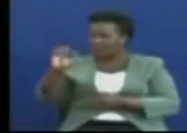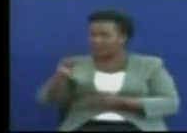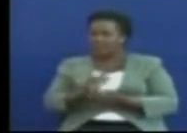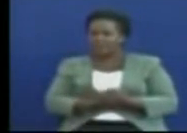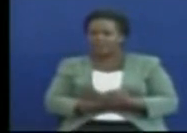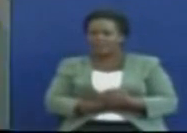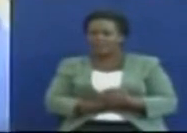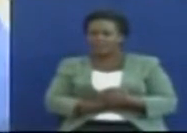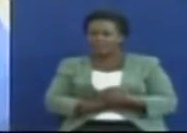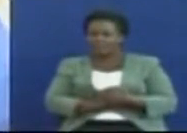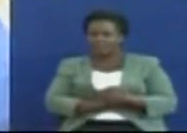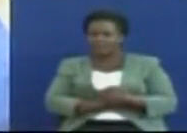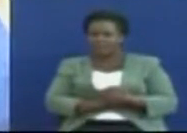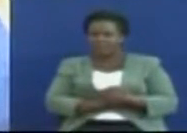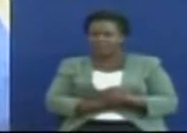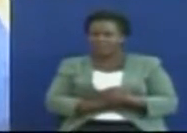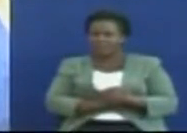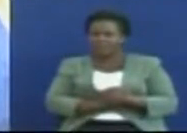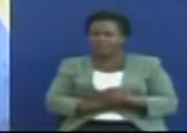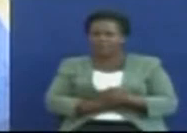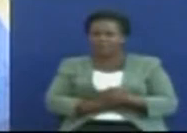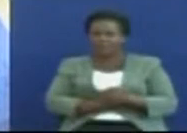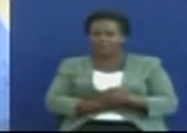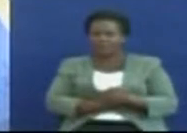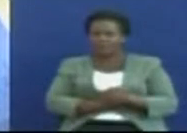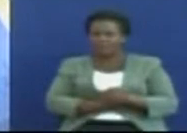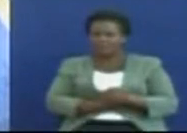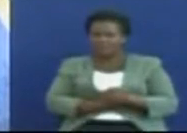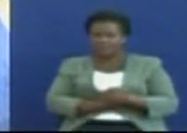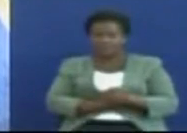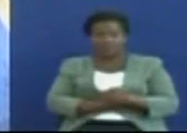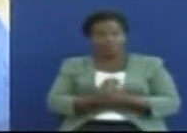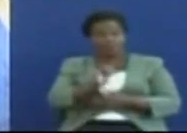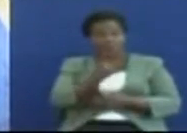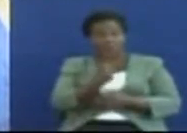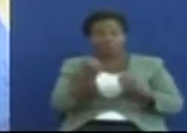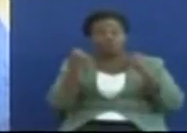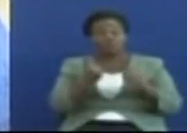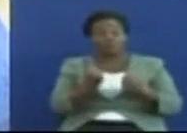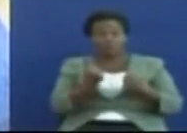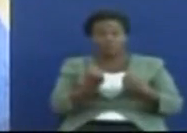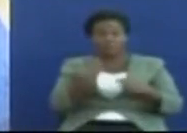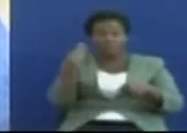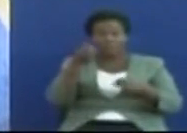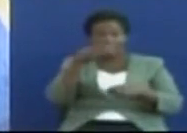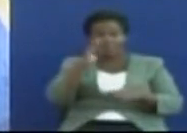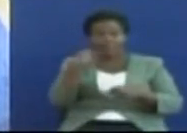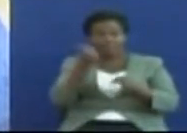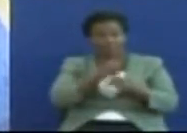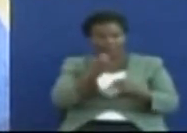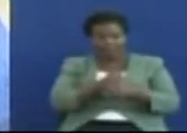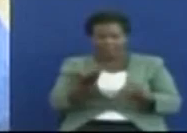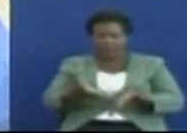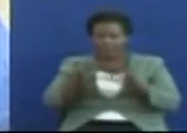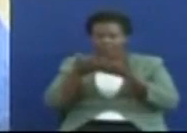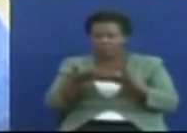kwanza hadi Sasa jiada Hi zany kwa njia hizi tatu ambo meshi Naibu waziri